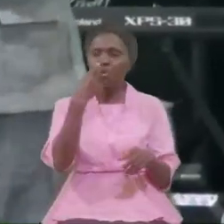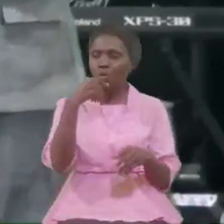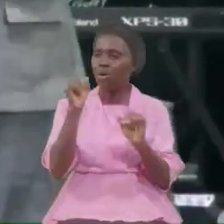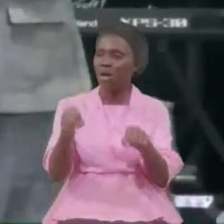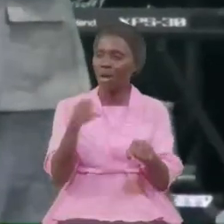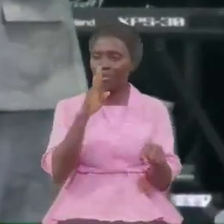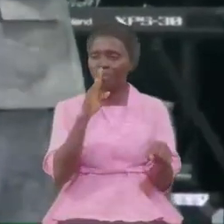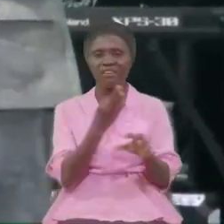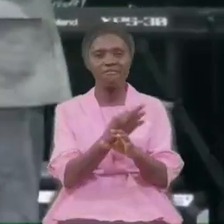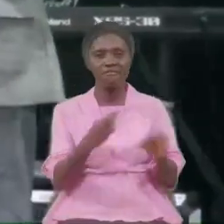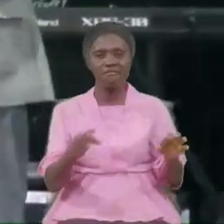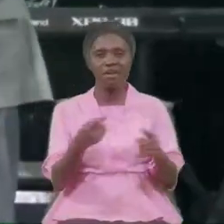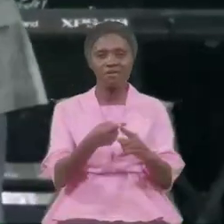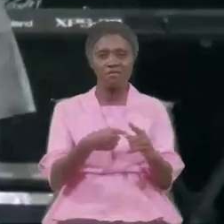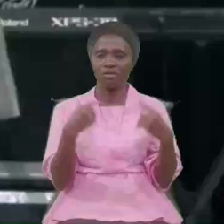donc être affranchi du péché?